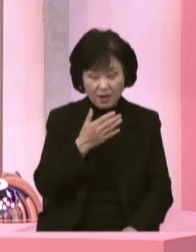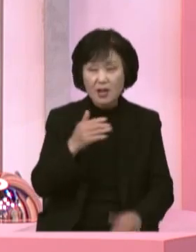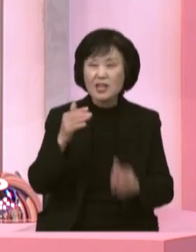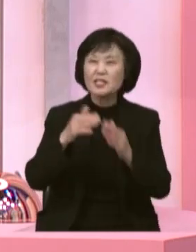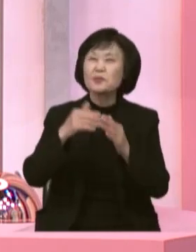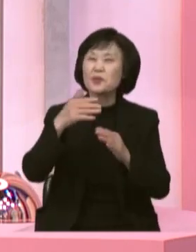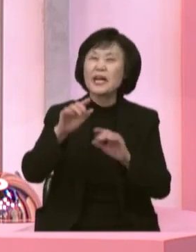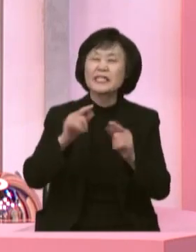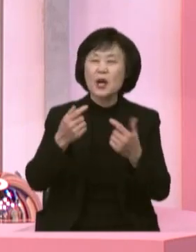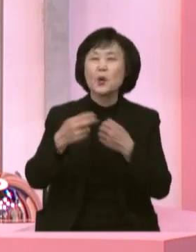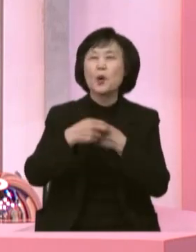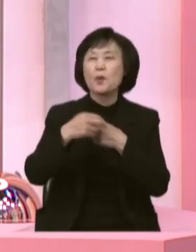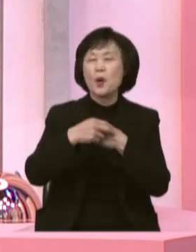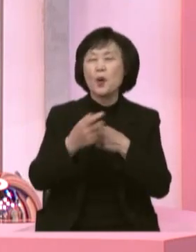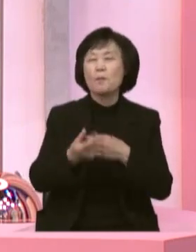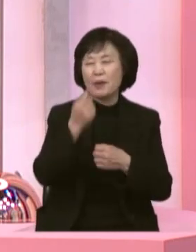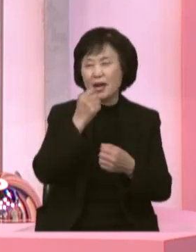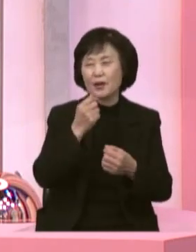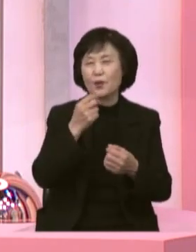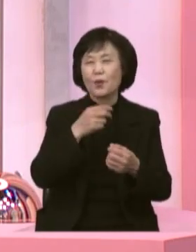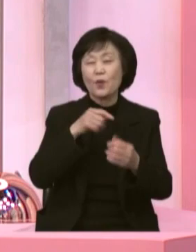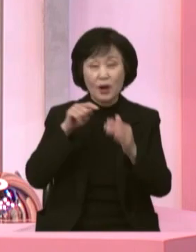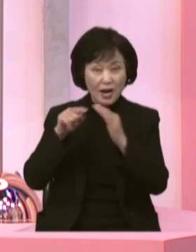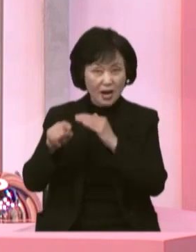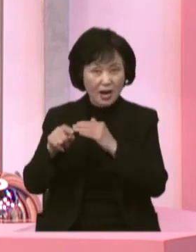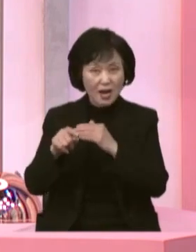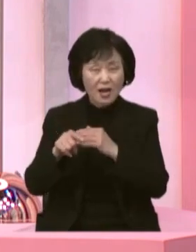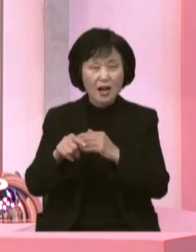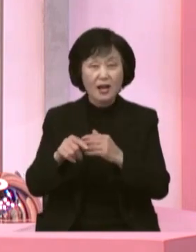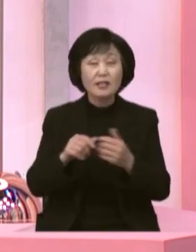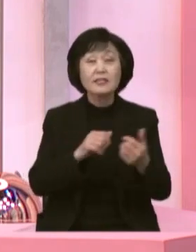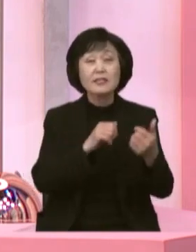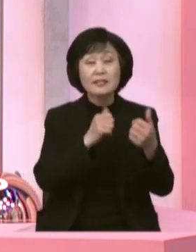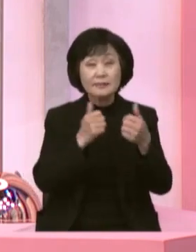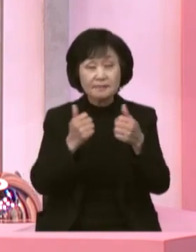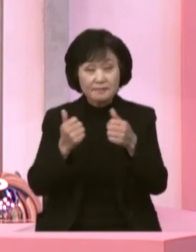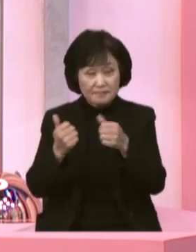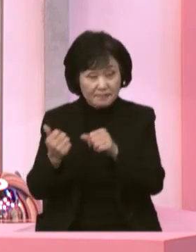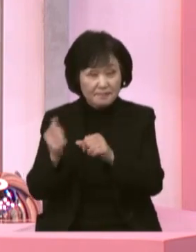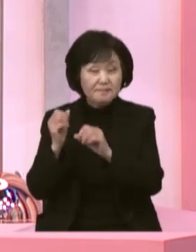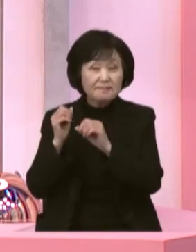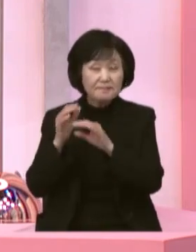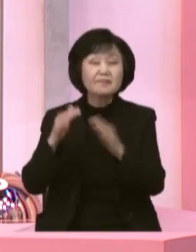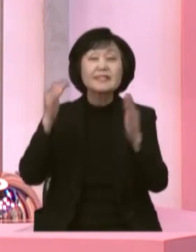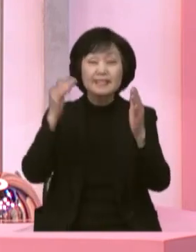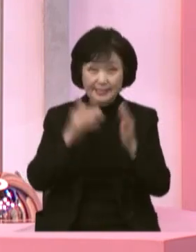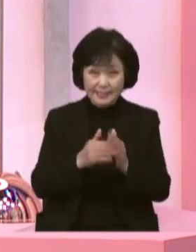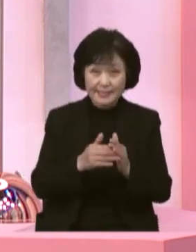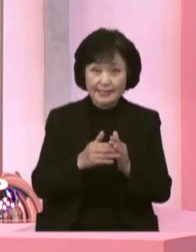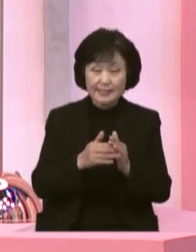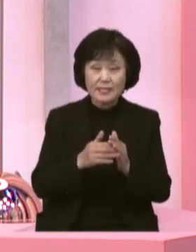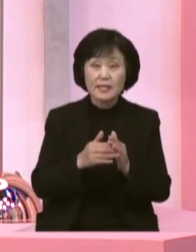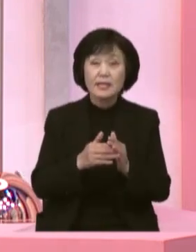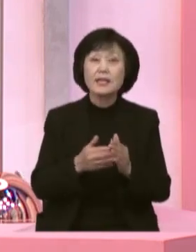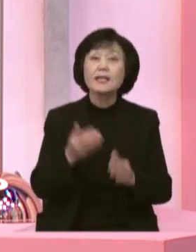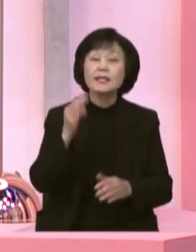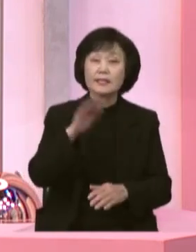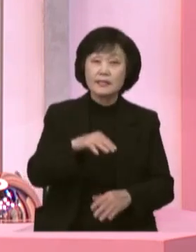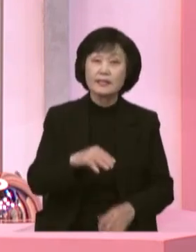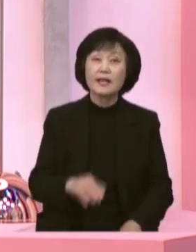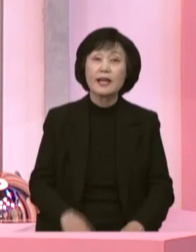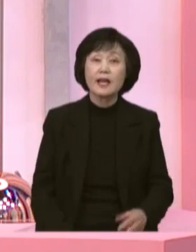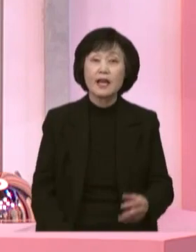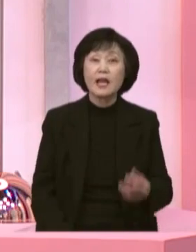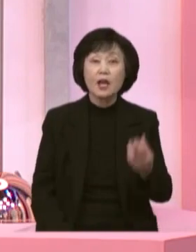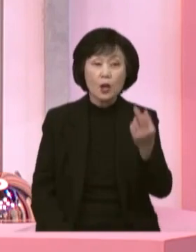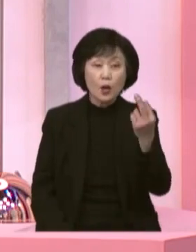동안 초하루 보름으로 맨날 빌고 물 떠놓고 주방이야 장독대 떠놓고 빌고 그것도 모자라서